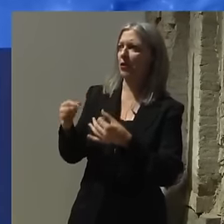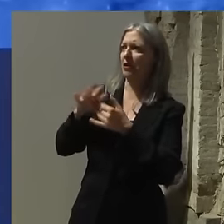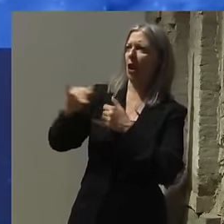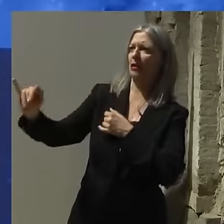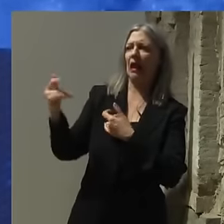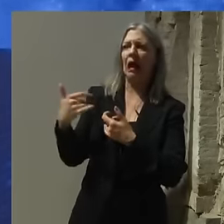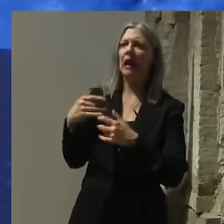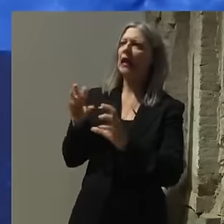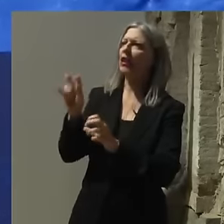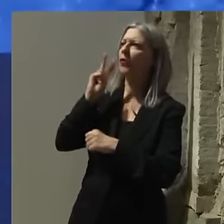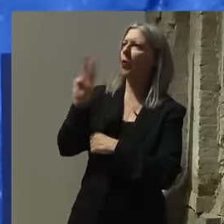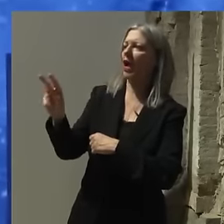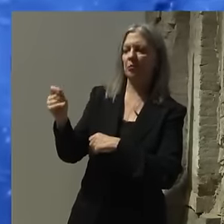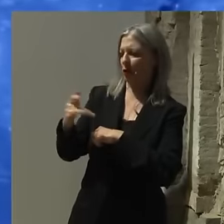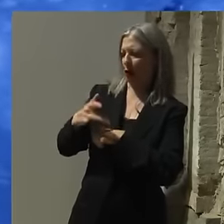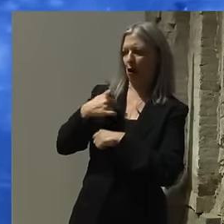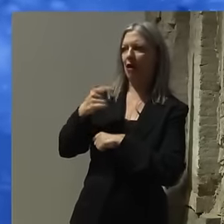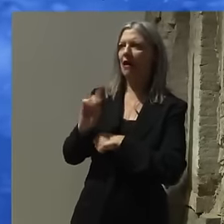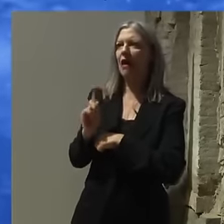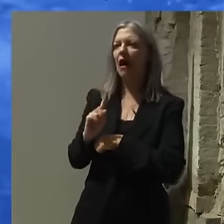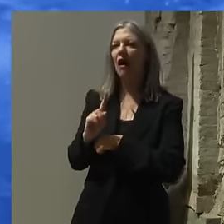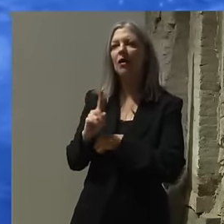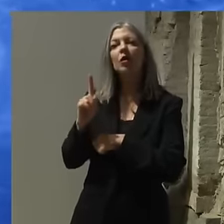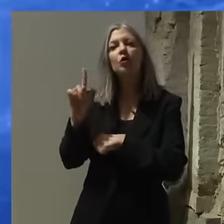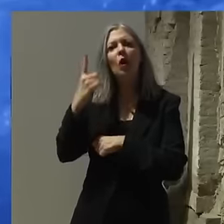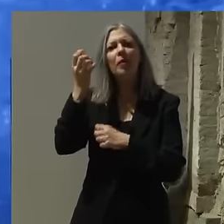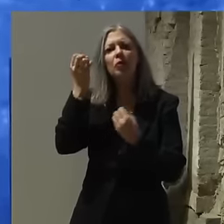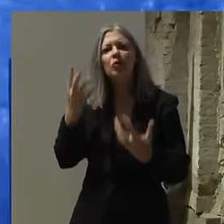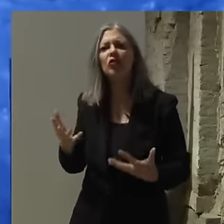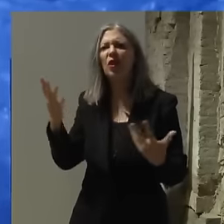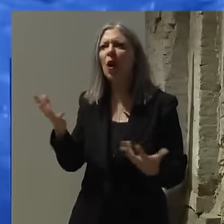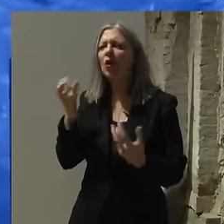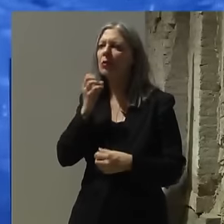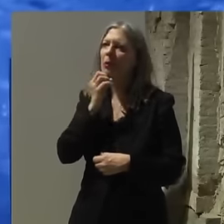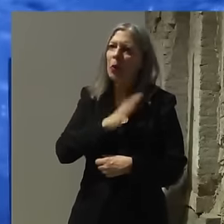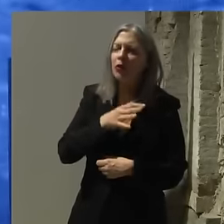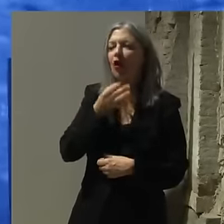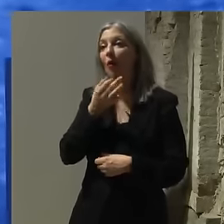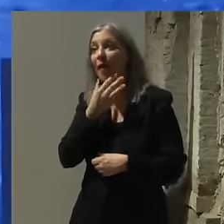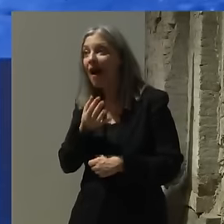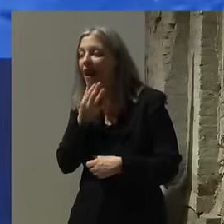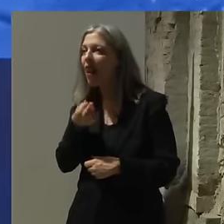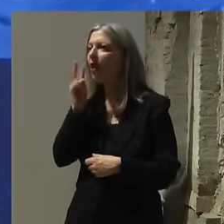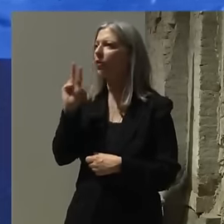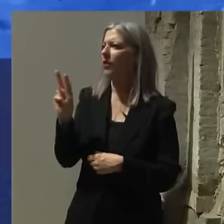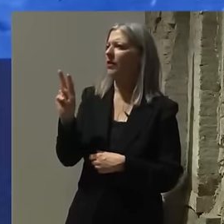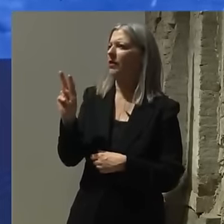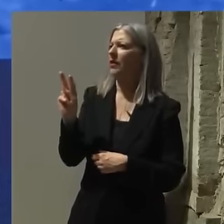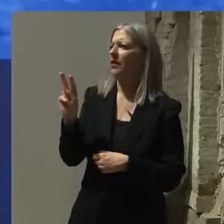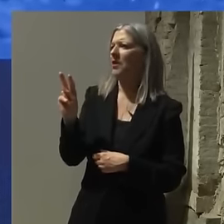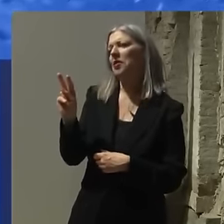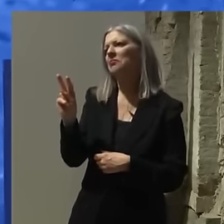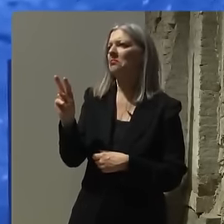televisione e soprattutto quando ci sono cose brutte o anche belle, riteniamo che in qualche modo